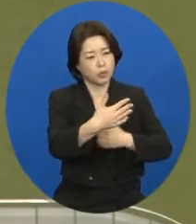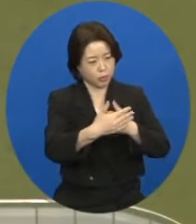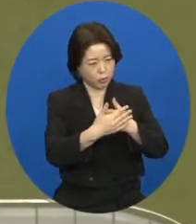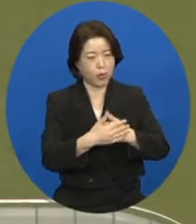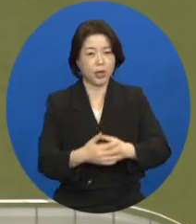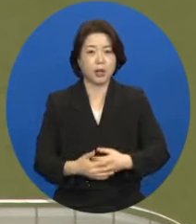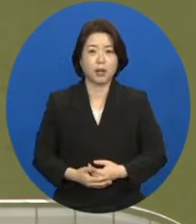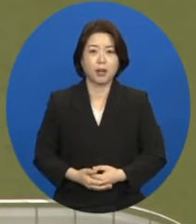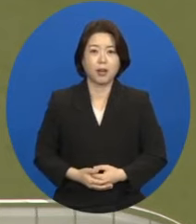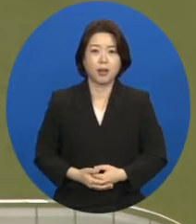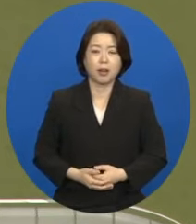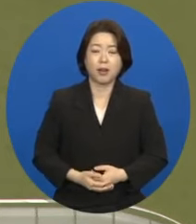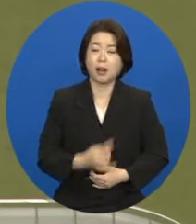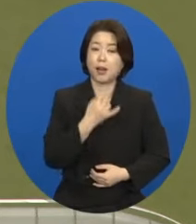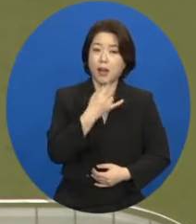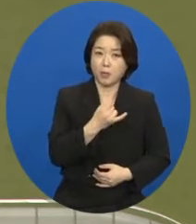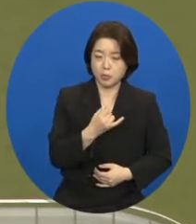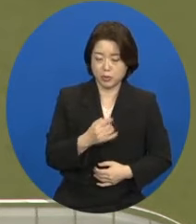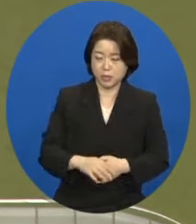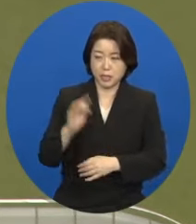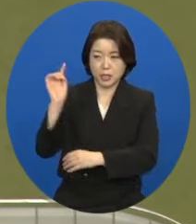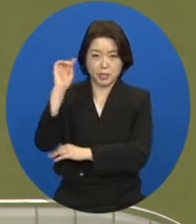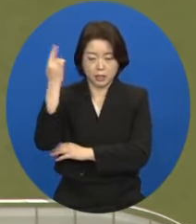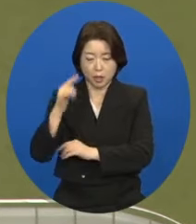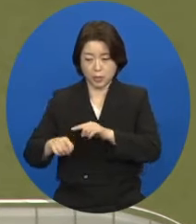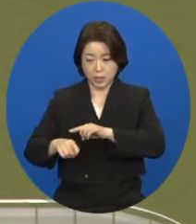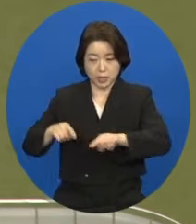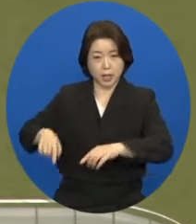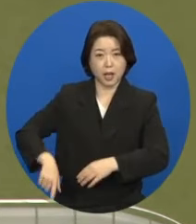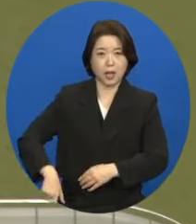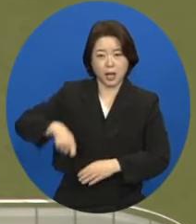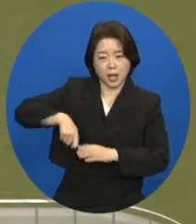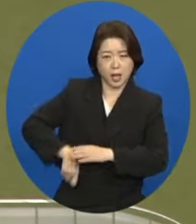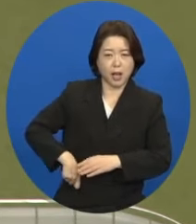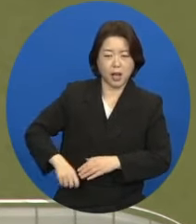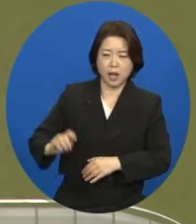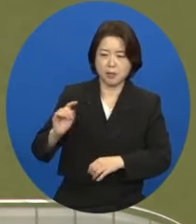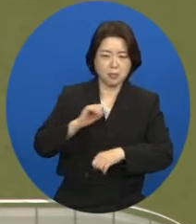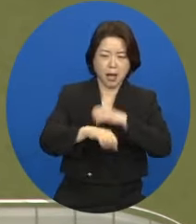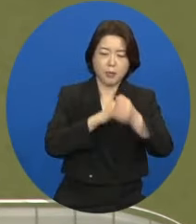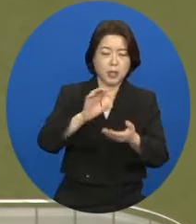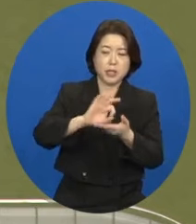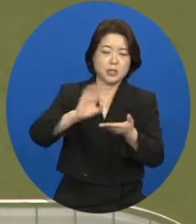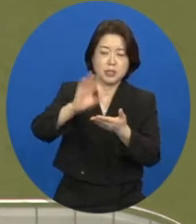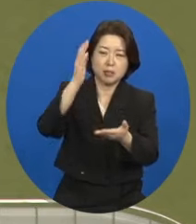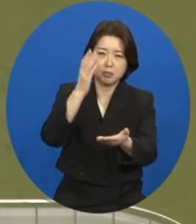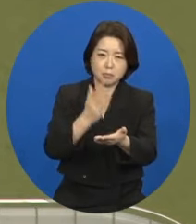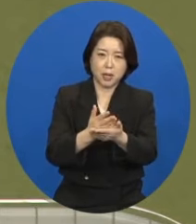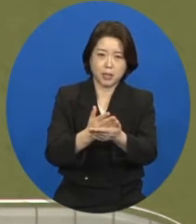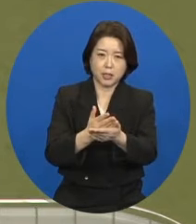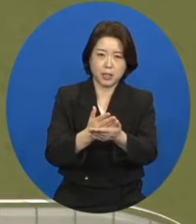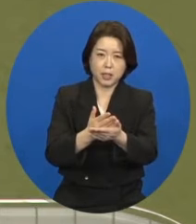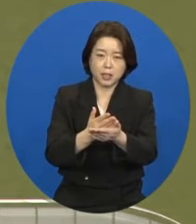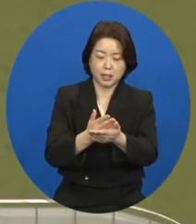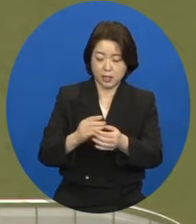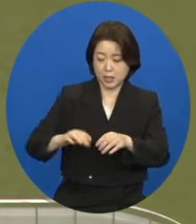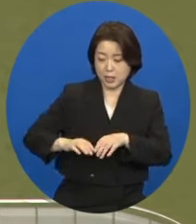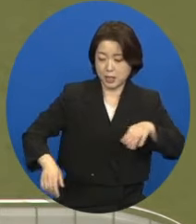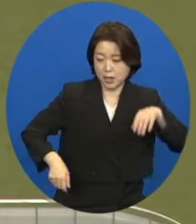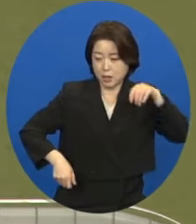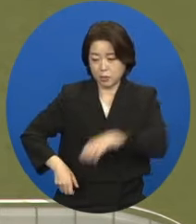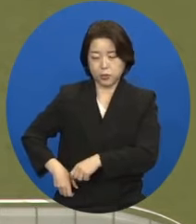아비가일은 다윗의 날카로운 칼을 아무 때나 쓰지 않도록 붙들어주는 칼집이